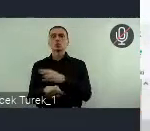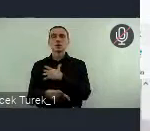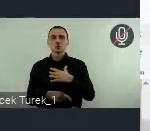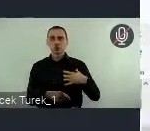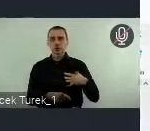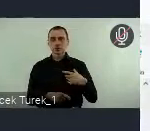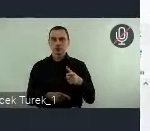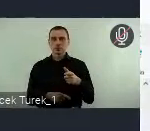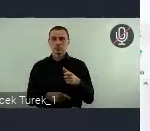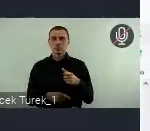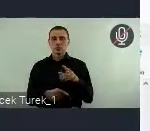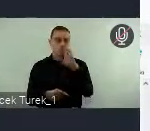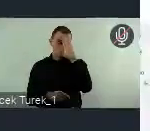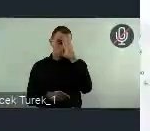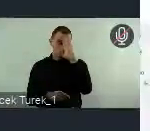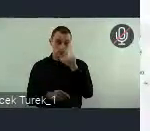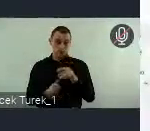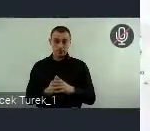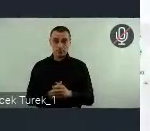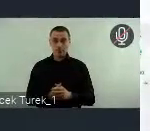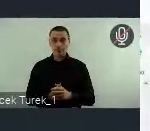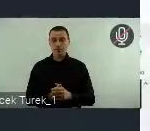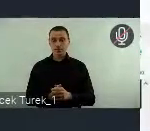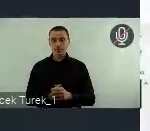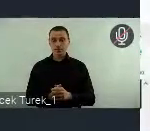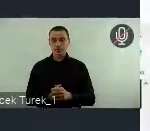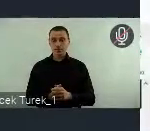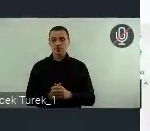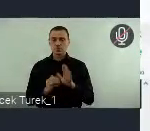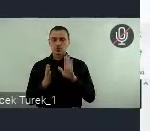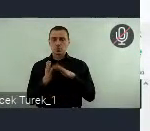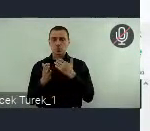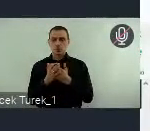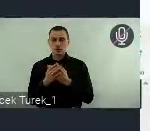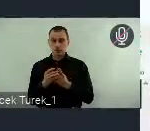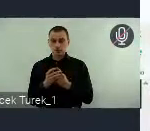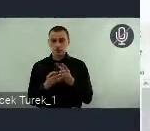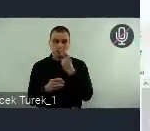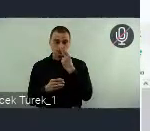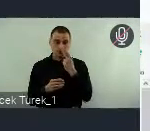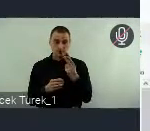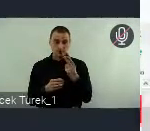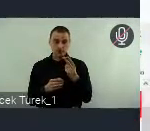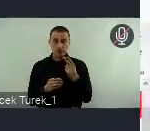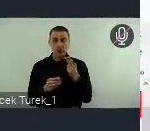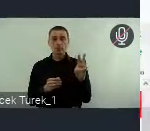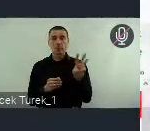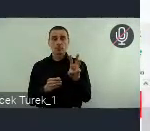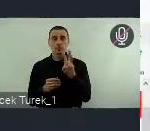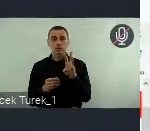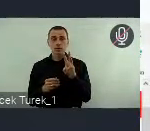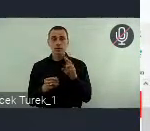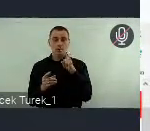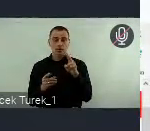w Łodzi Jeśli dobrze pamiętam Urzędu Marszałkowskiego na przykład jeśli mamy na stronie internetowej treść nie